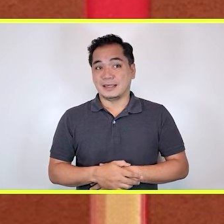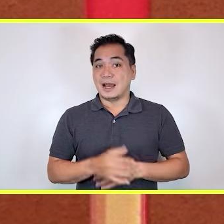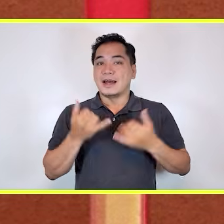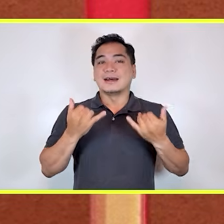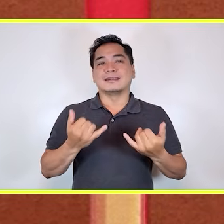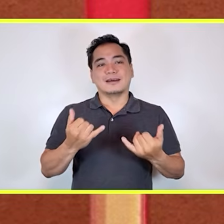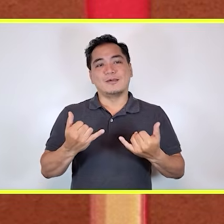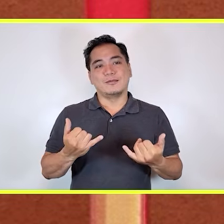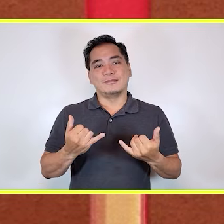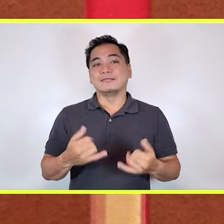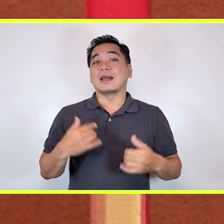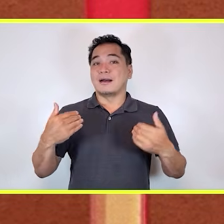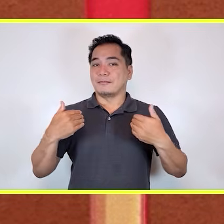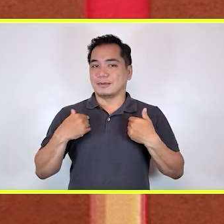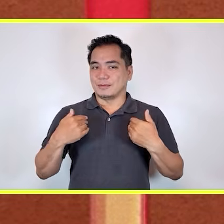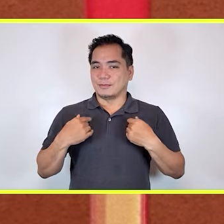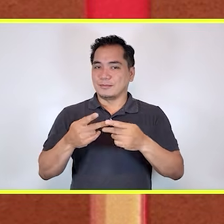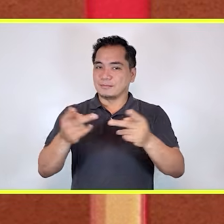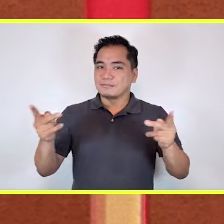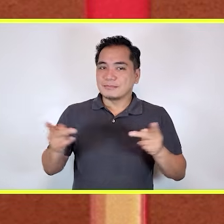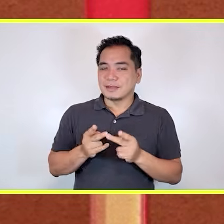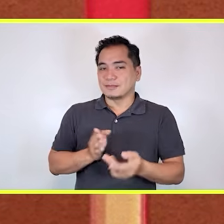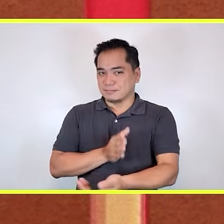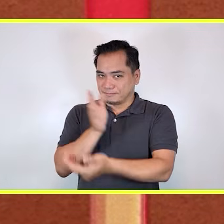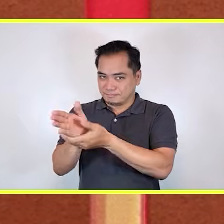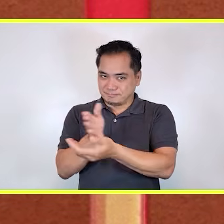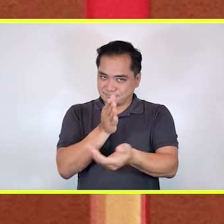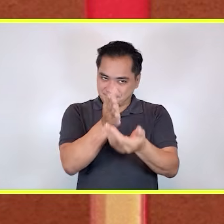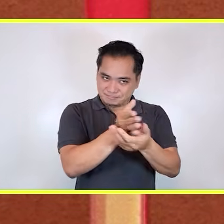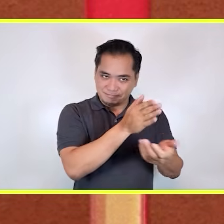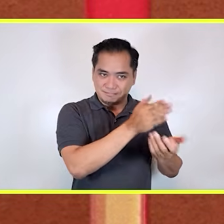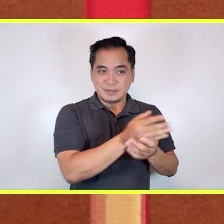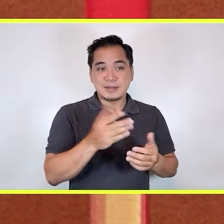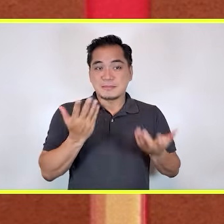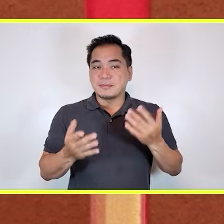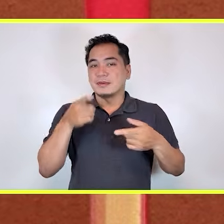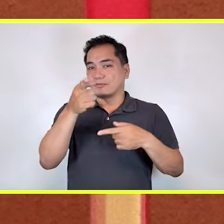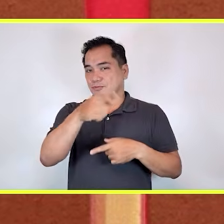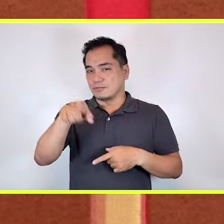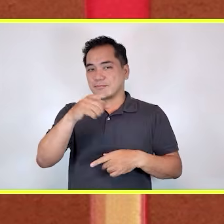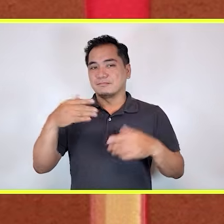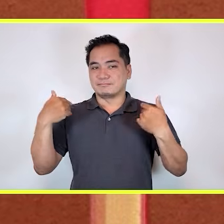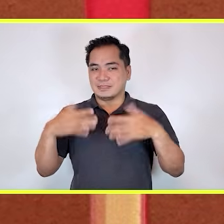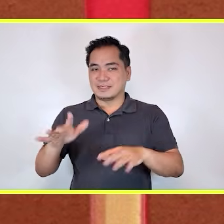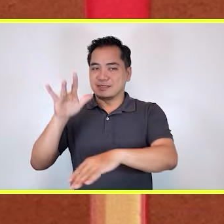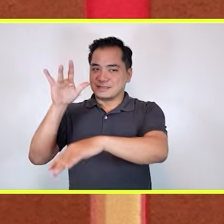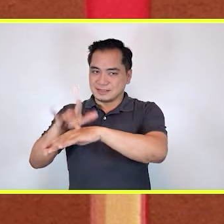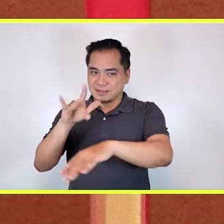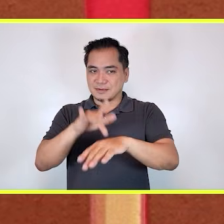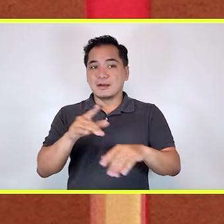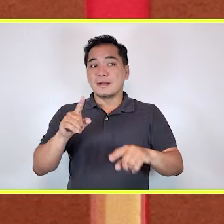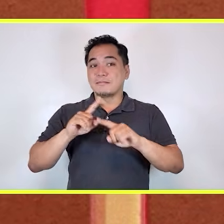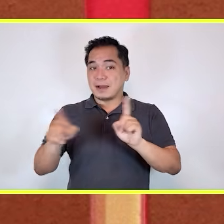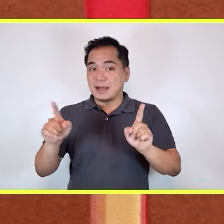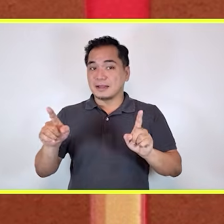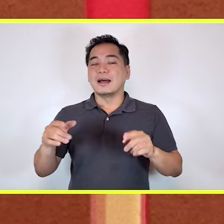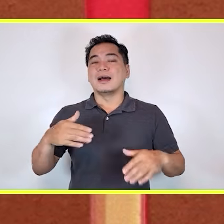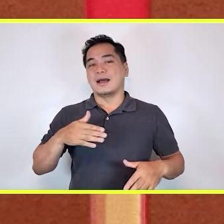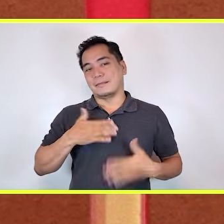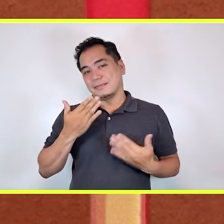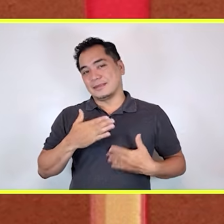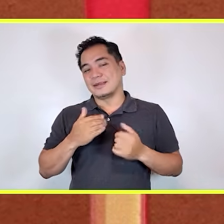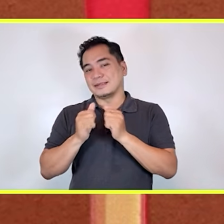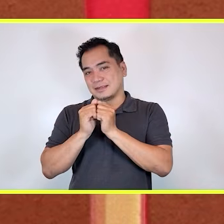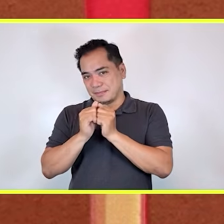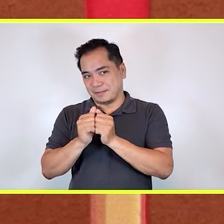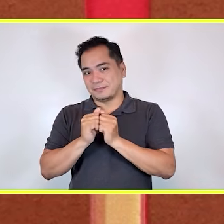Ngayong araw, may mga pupuntahan tayong siguro'y napuntahan nyo na. Pero mas masayang mamasyal pagkasama